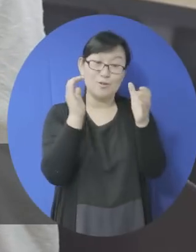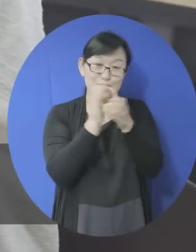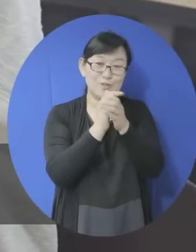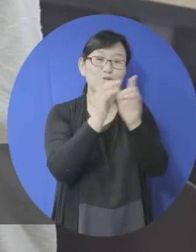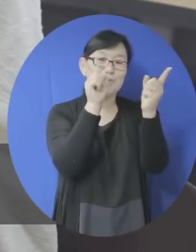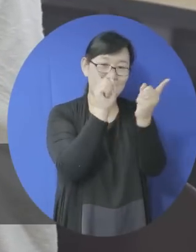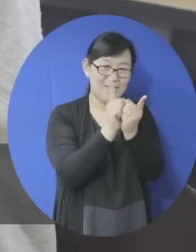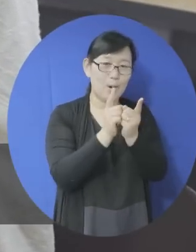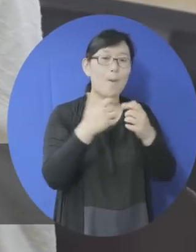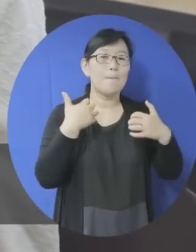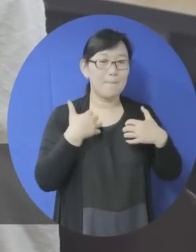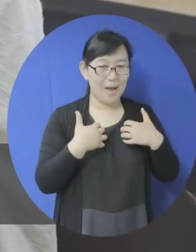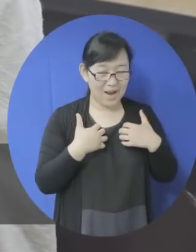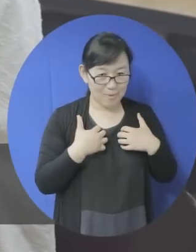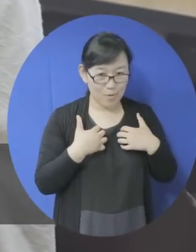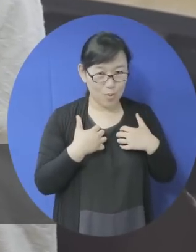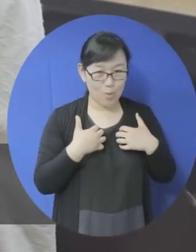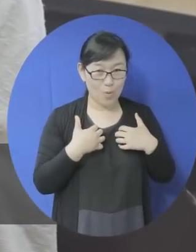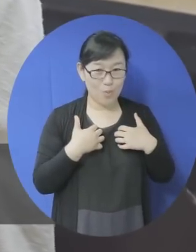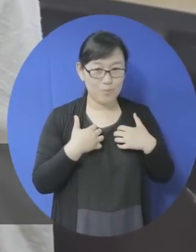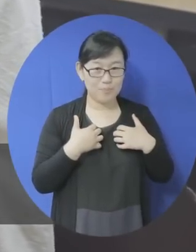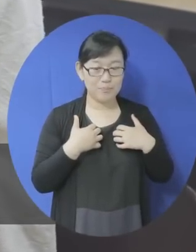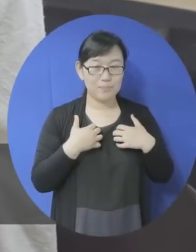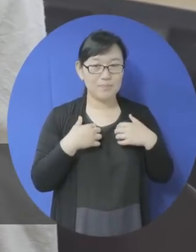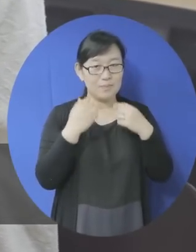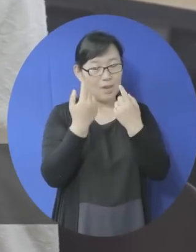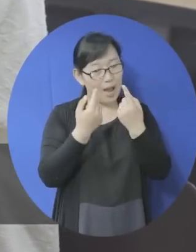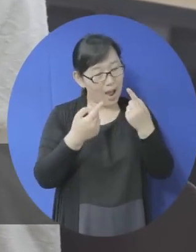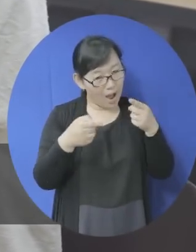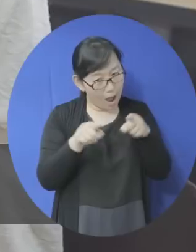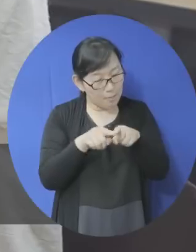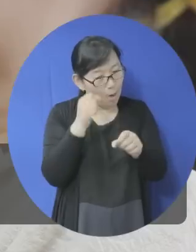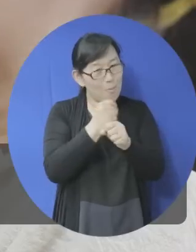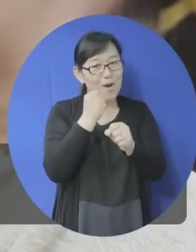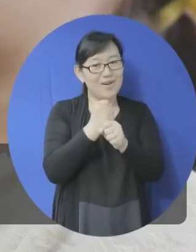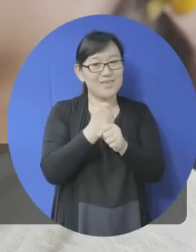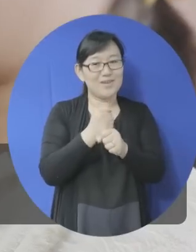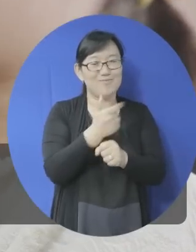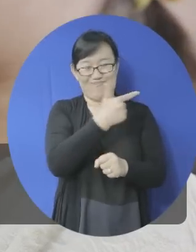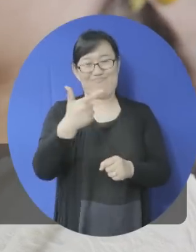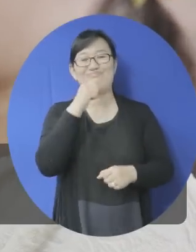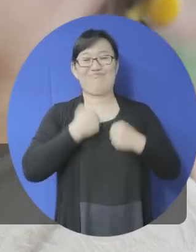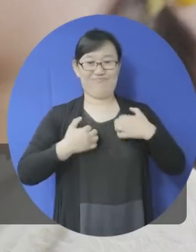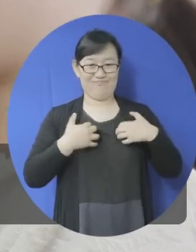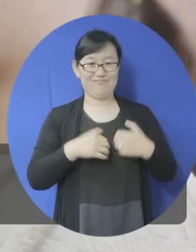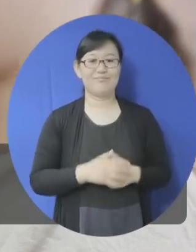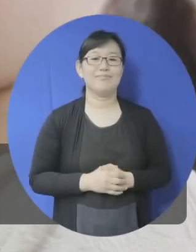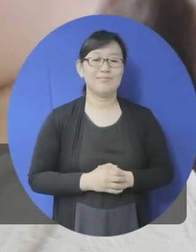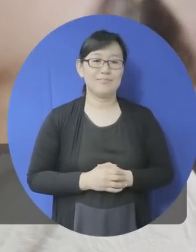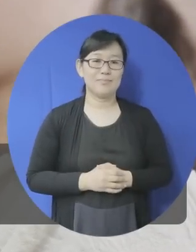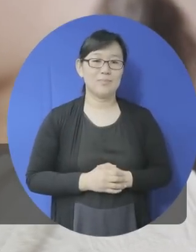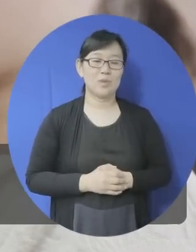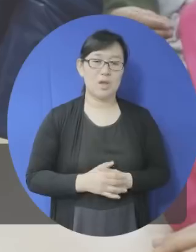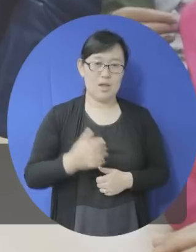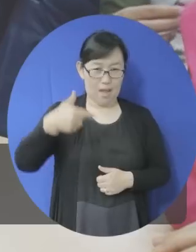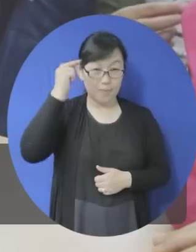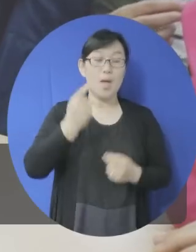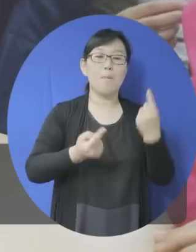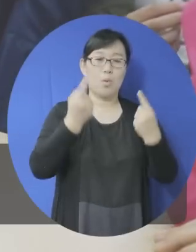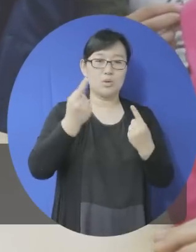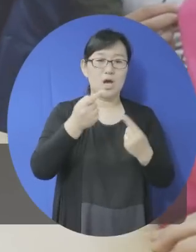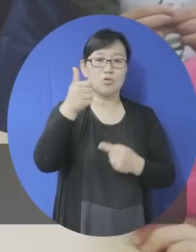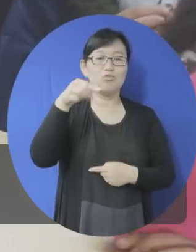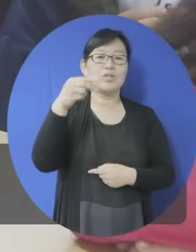새로운 친구들을 만나니까 반갑고 함께 만드니까 재밌었어요. 원래